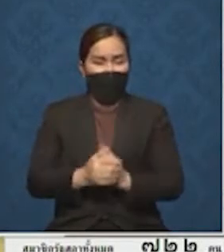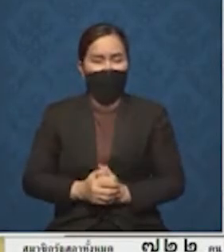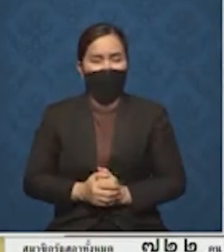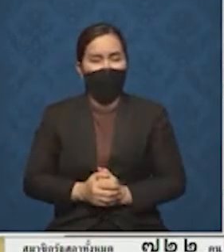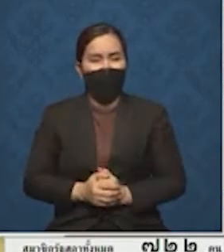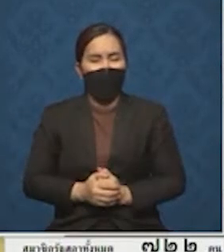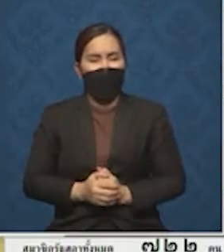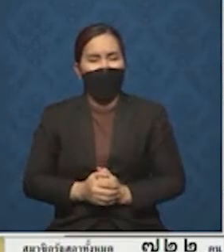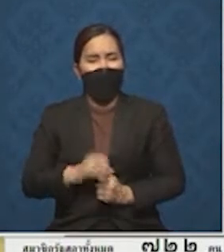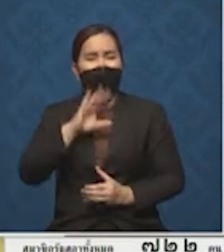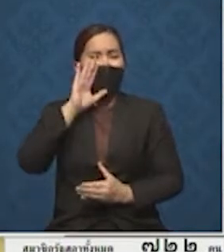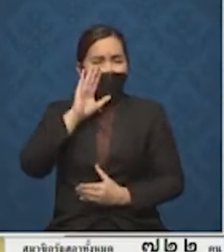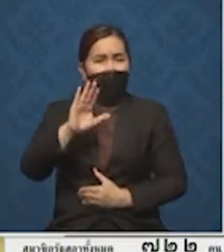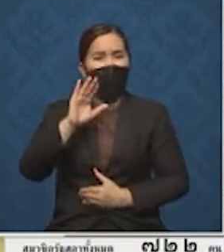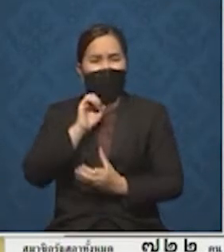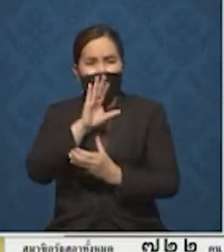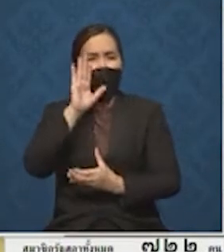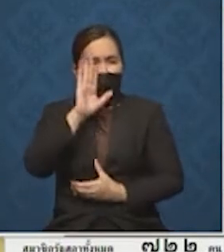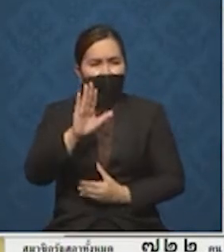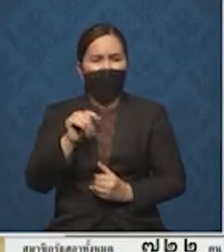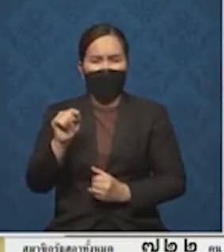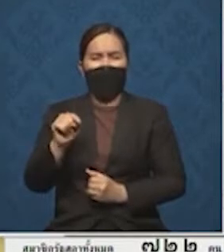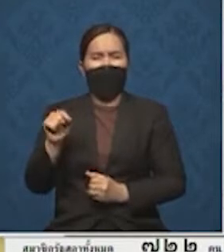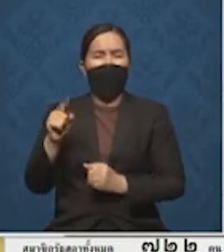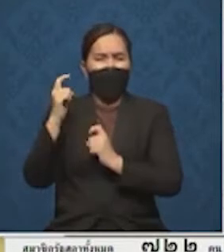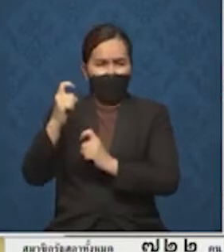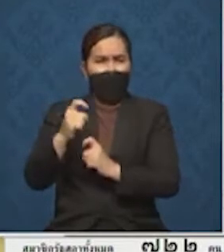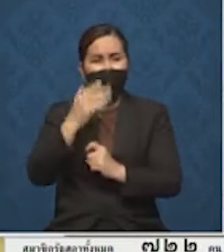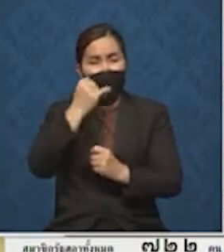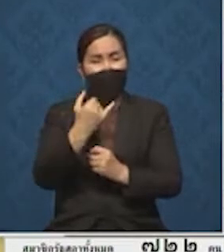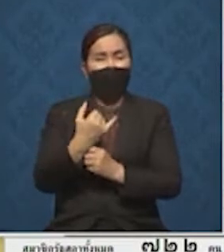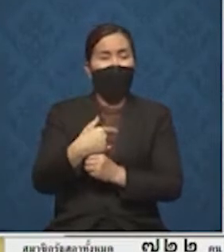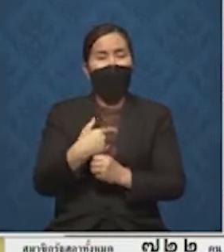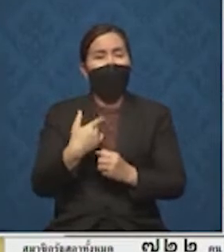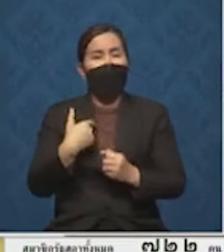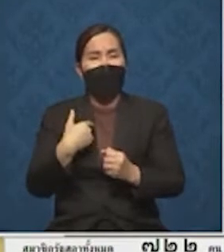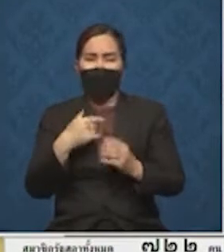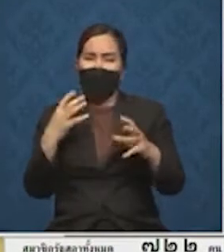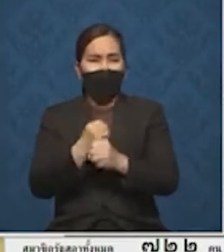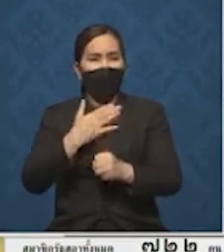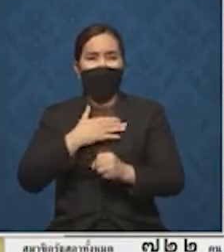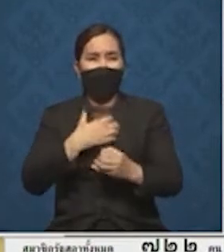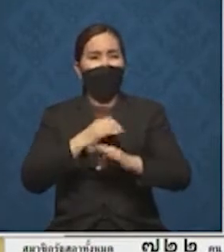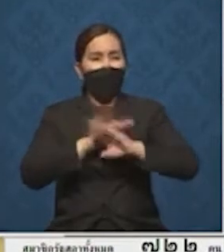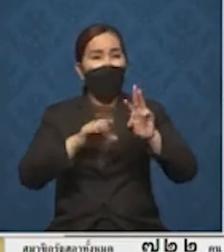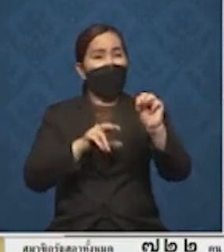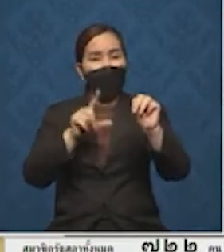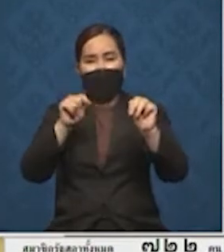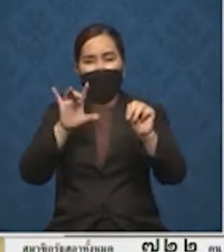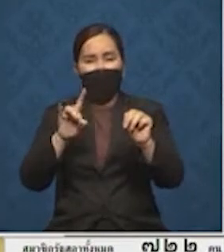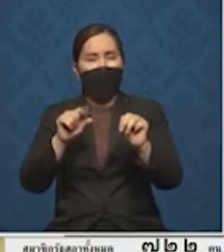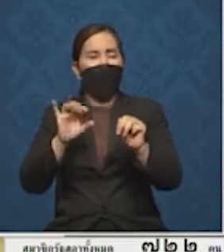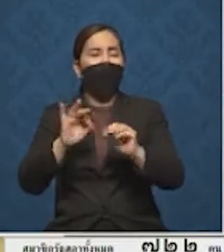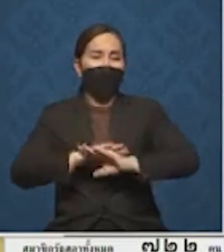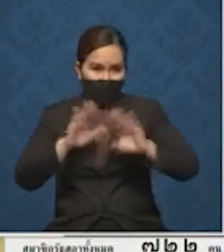เป็นการป้การการครอบงำผมก็ได้ยกเลิกมาตา 28 29แล้วก็